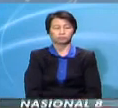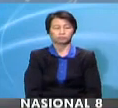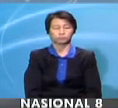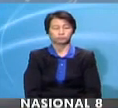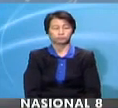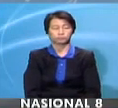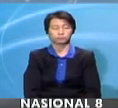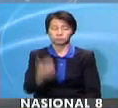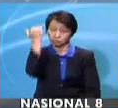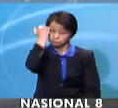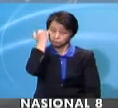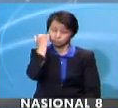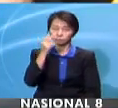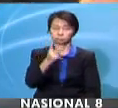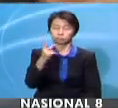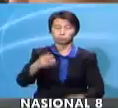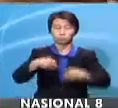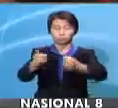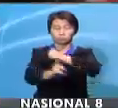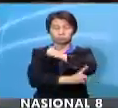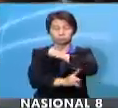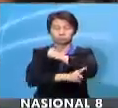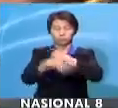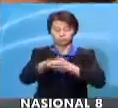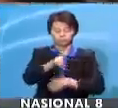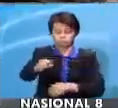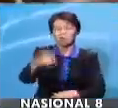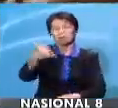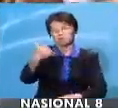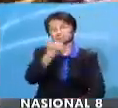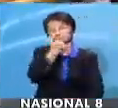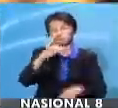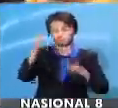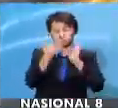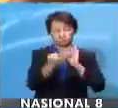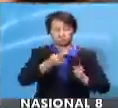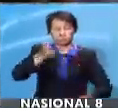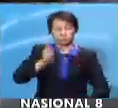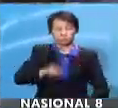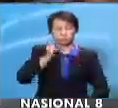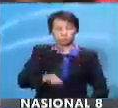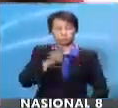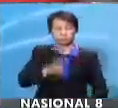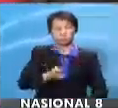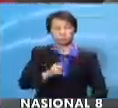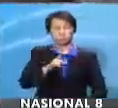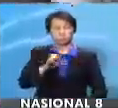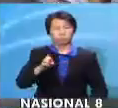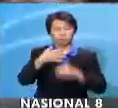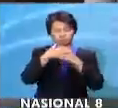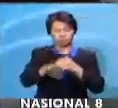r5,000 mahkamah Kota Kinabalu menjatuhkan hukuman tersebut selepas mereka mengaku bersalah di hadapan majistret Den way day